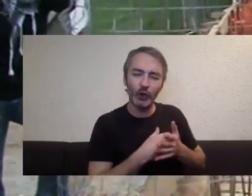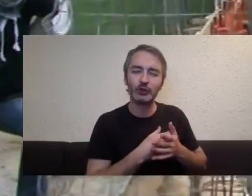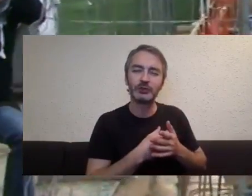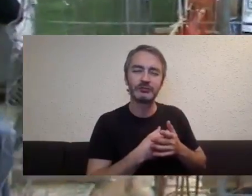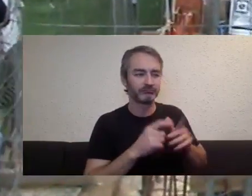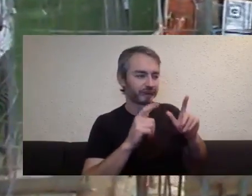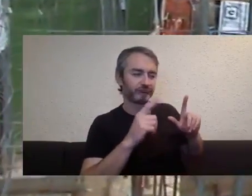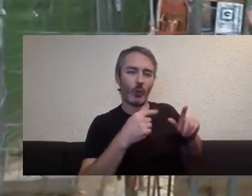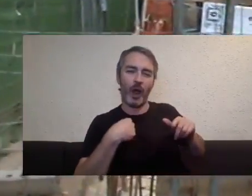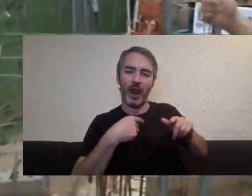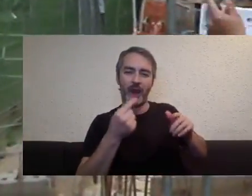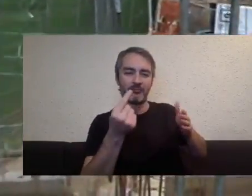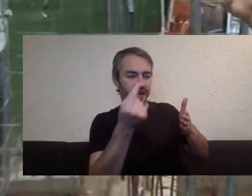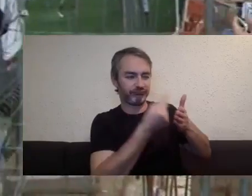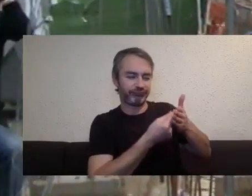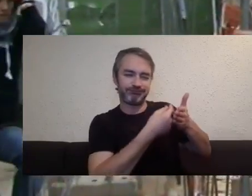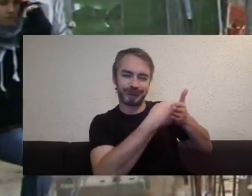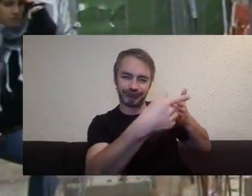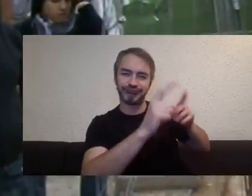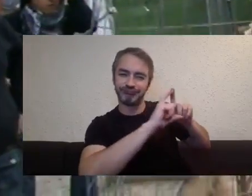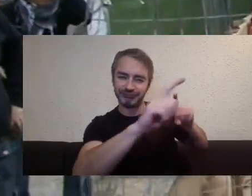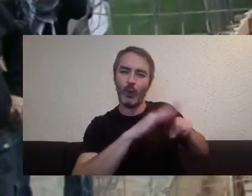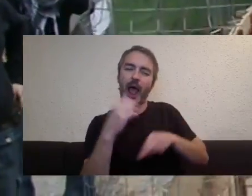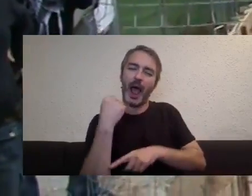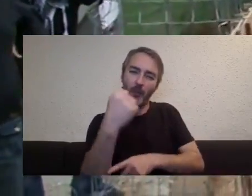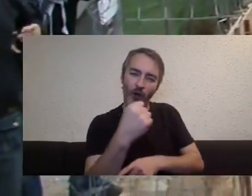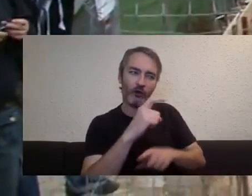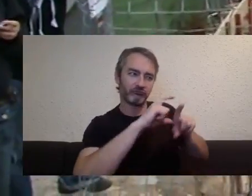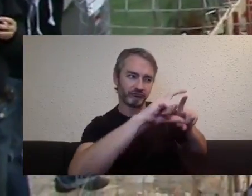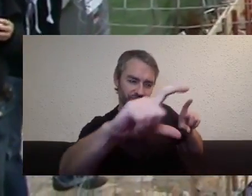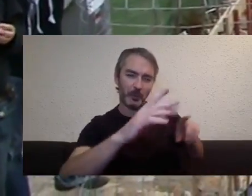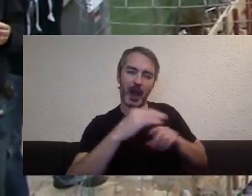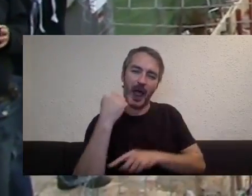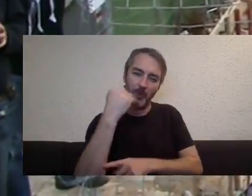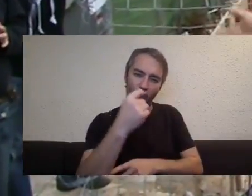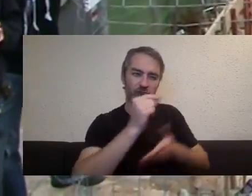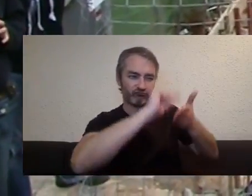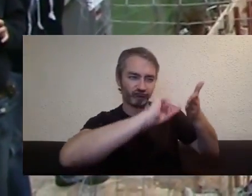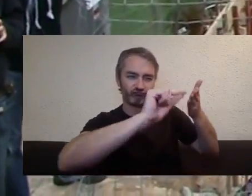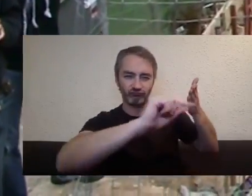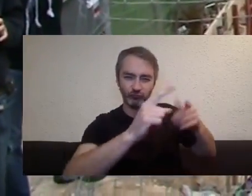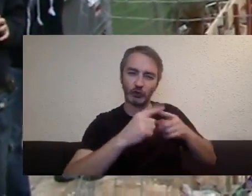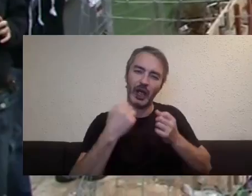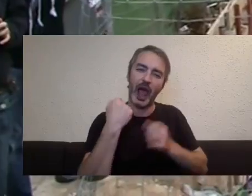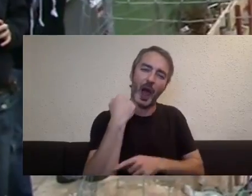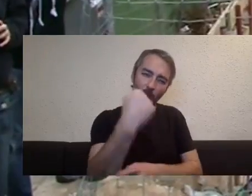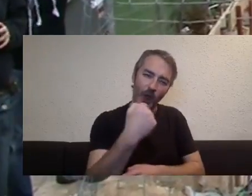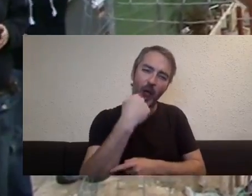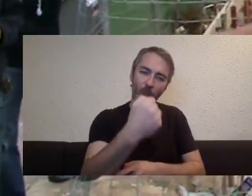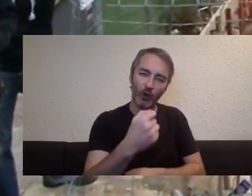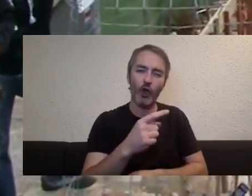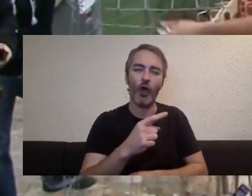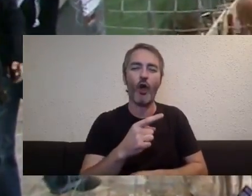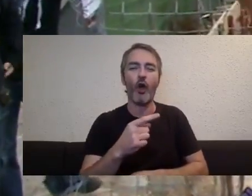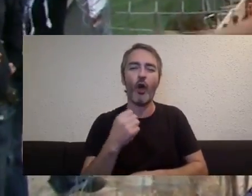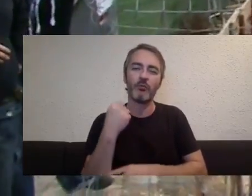de missatges de solidaritat que van anar penjant espontàniament, no?, fins que es va cobrir, doncs, gran part de la valla amb missatges per als veïns, de